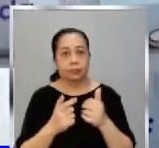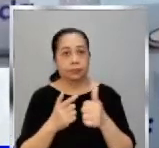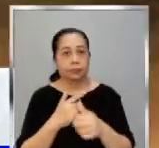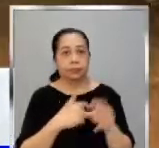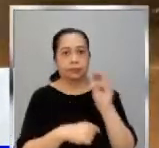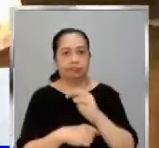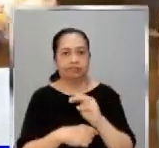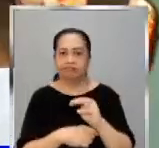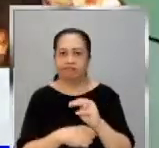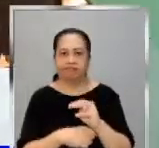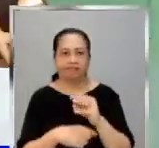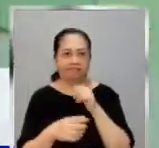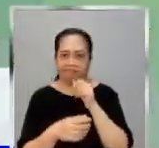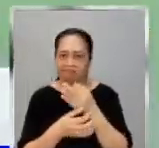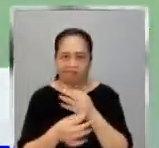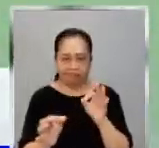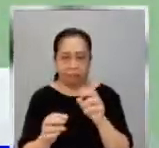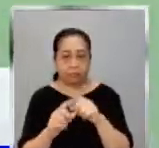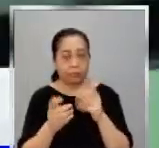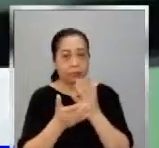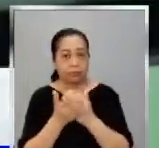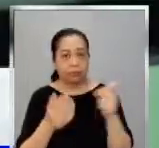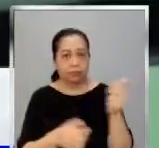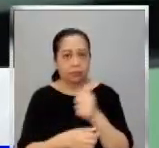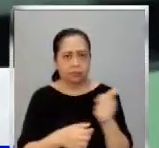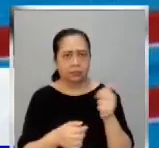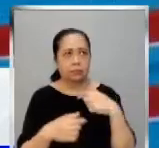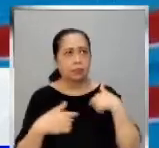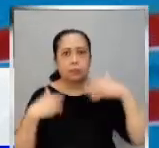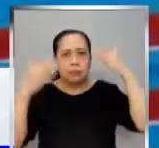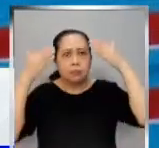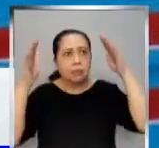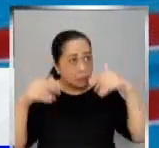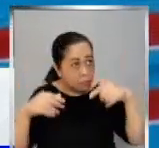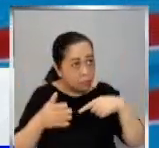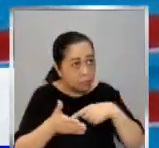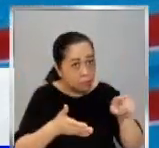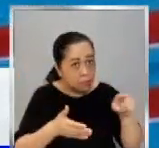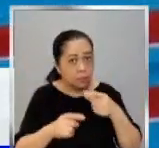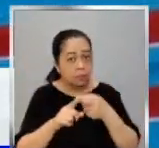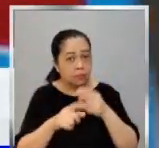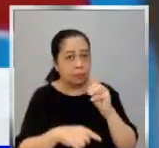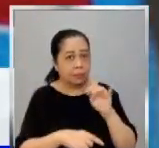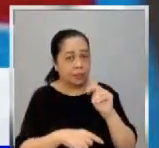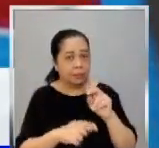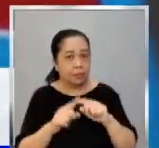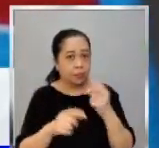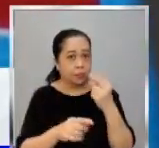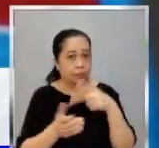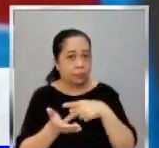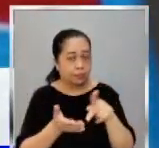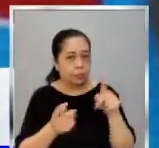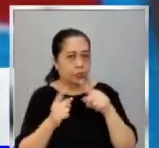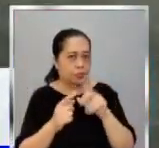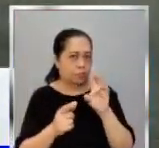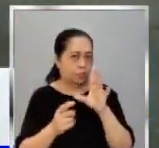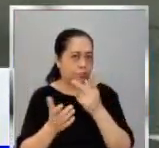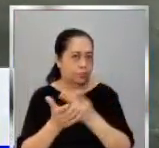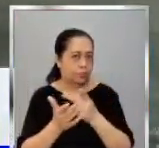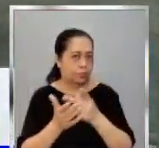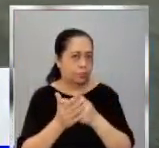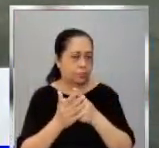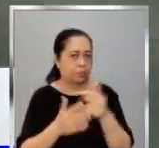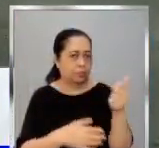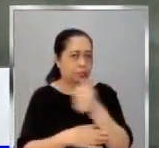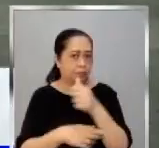libreng sakay, pero ang ilang commuter di raw alam na may bayad na. Mula sa minimum fare na 12 pesos hanggang 75 pesos na pasahe